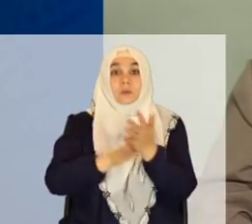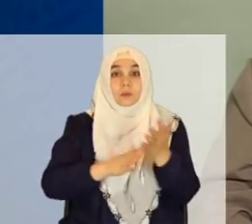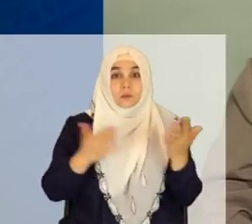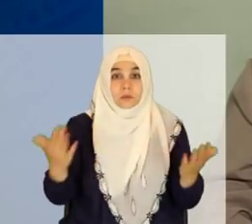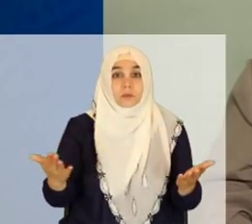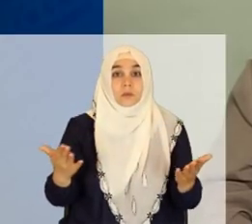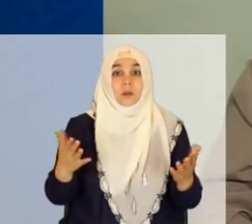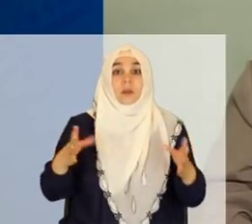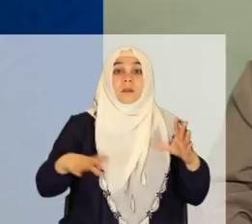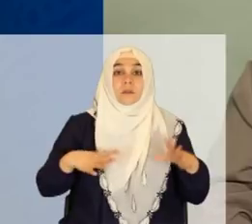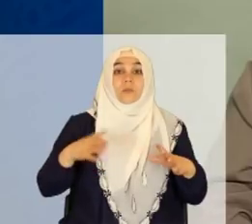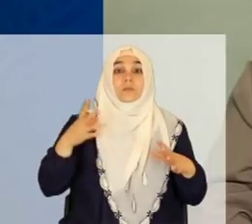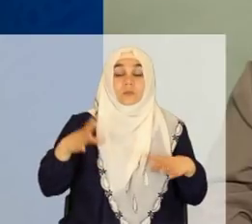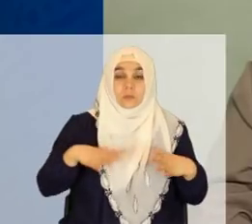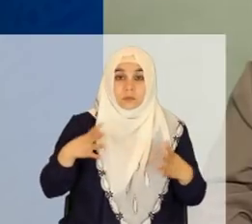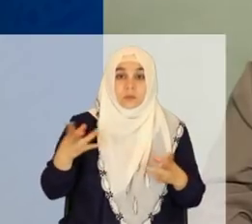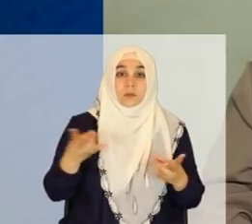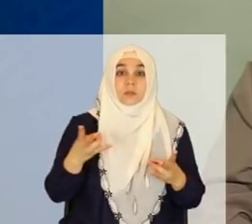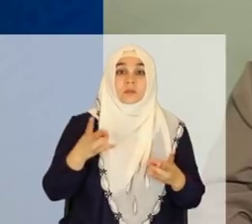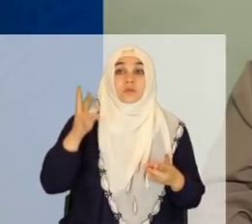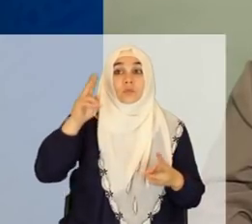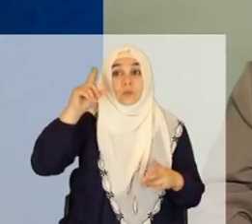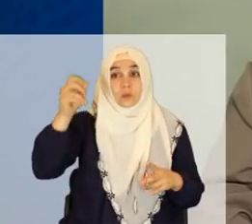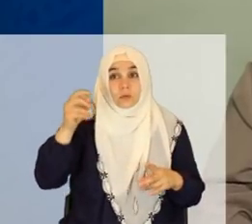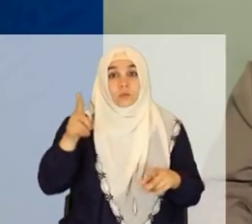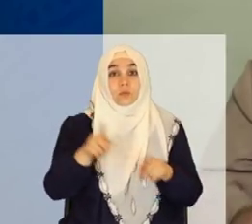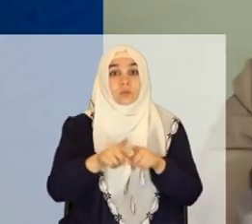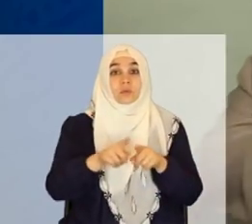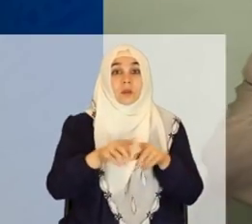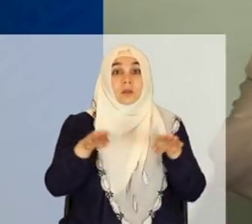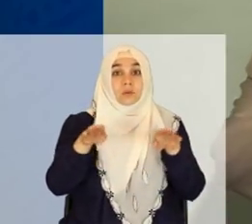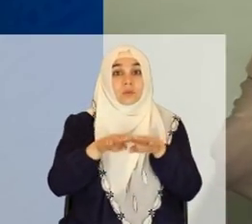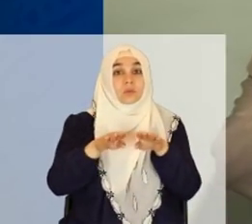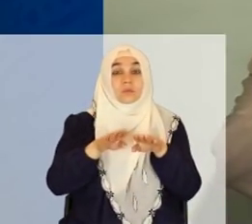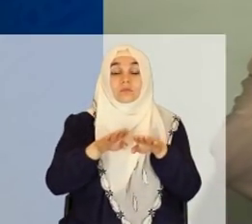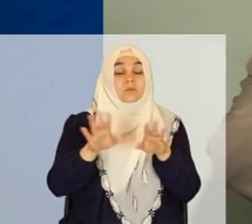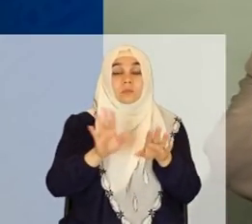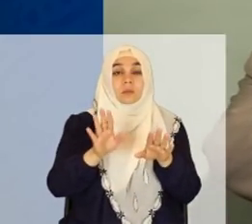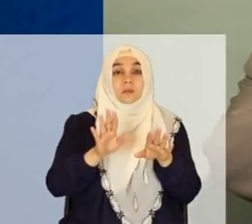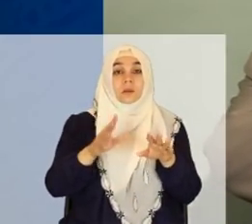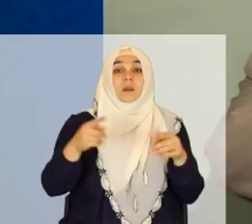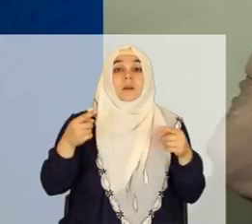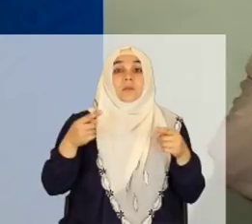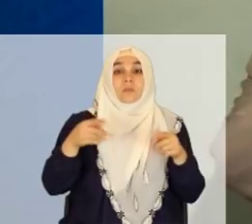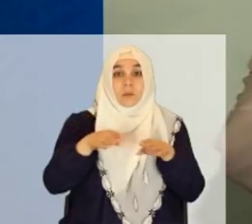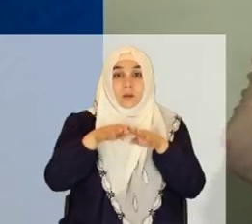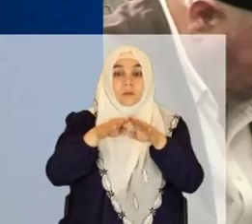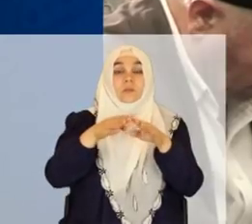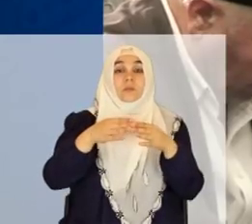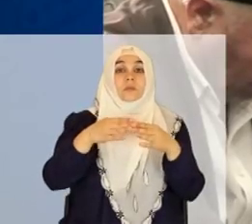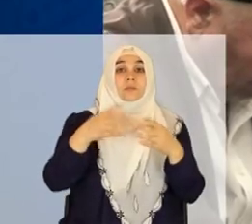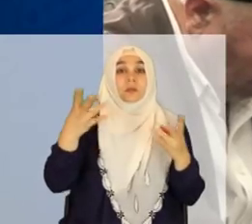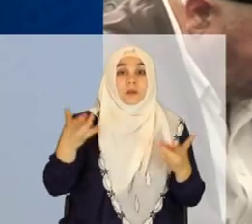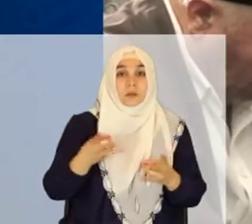ettirsin. Ibodati farzmi, buni ham vaqtida qilsin. Ikkovini demak to'qnashtirishga emas, balki ikkovini ham birdek